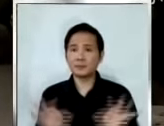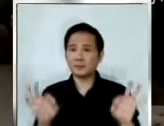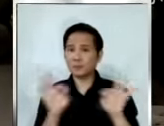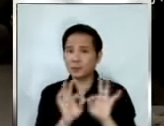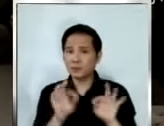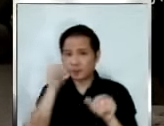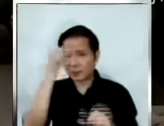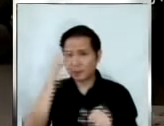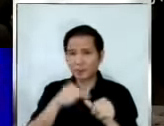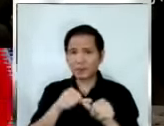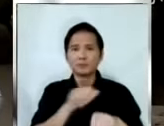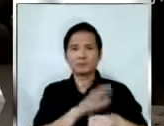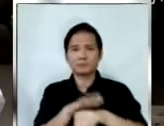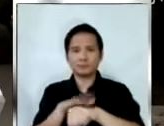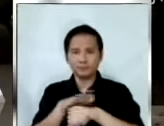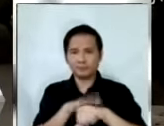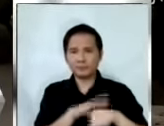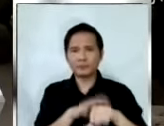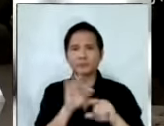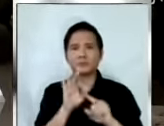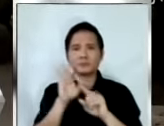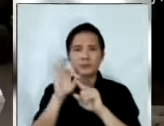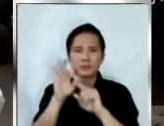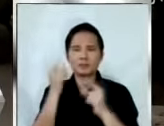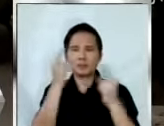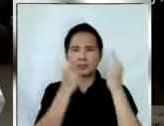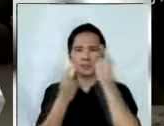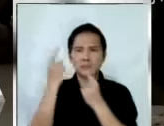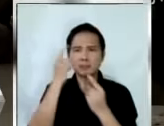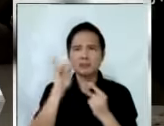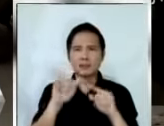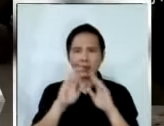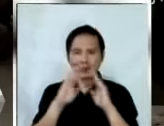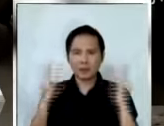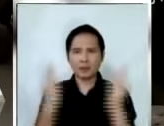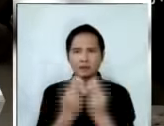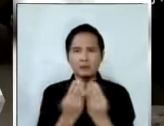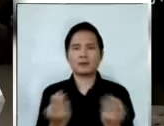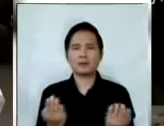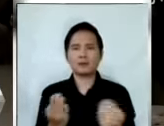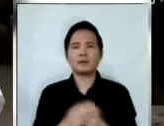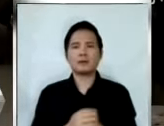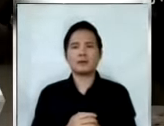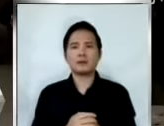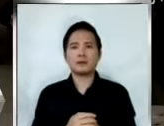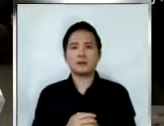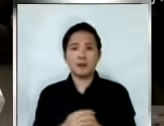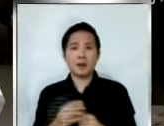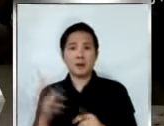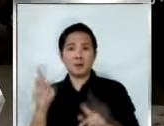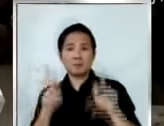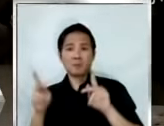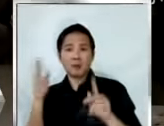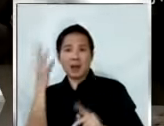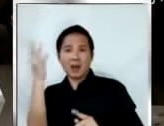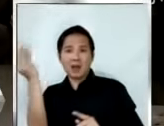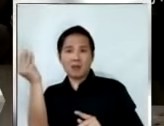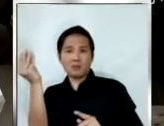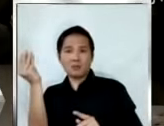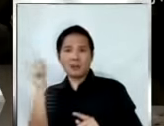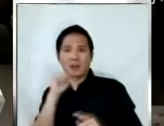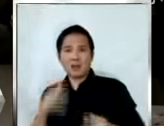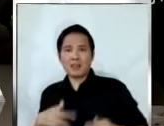Bukid sa Barangay Apolonio, Samson. Ang mga outsiders tulad namin hanggang dito lamang sa bungad. At ang tanging pinapayagan na